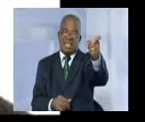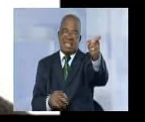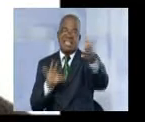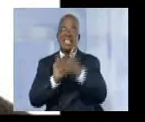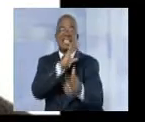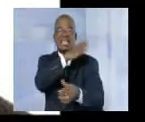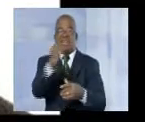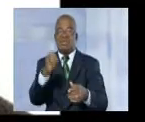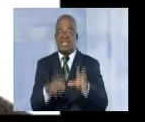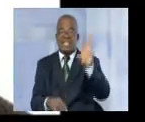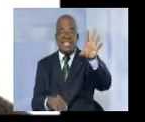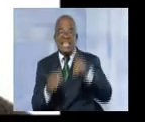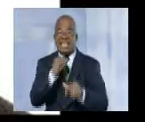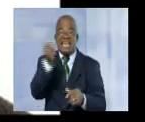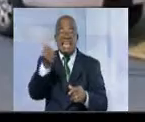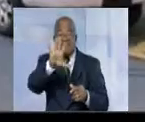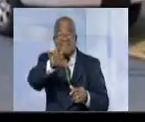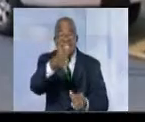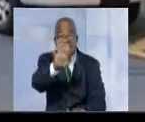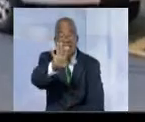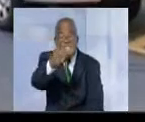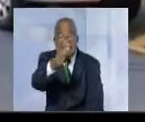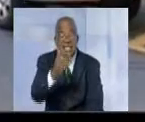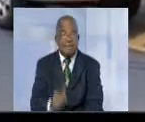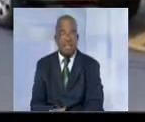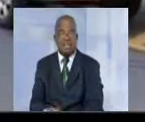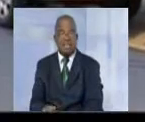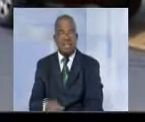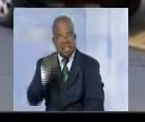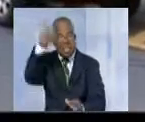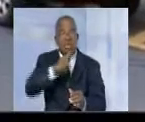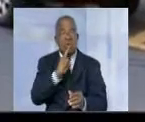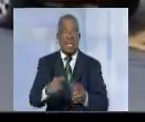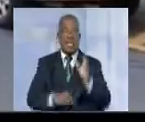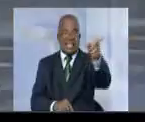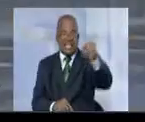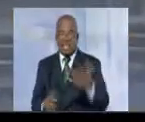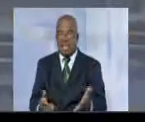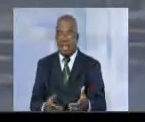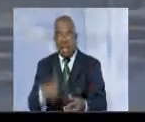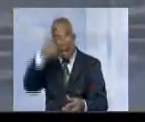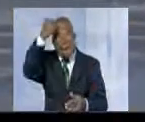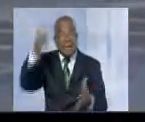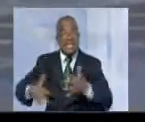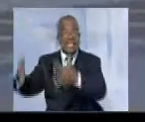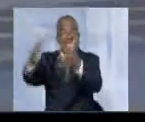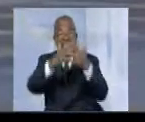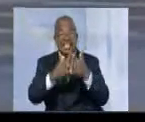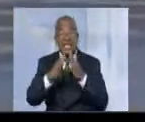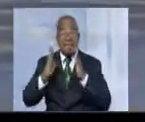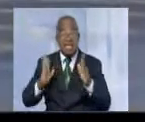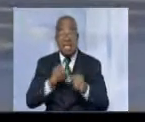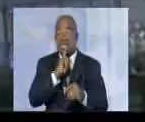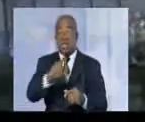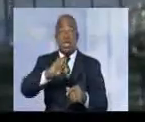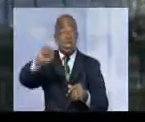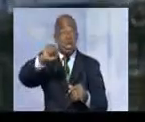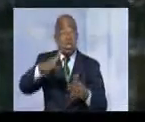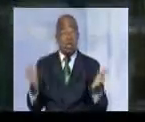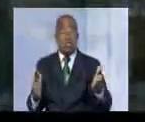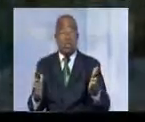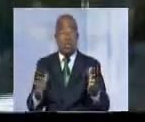Jokhar Tsarnaev encourt la peine de mort. L'auteur de l'attentat du marathon de Boston a été inculpé par la justice fédérale américaine sur